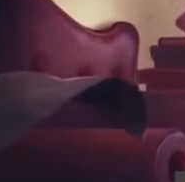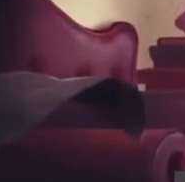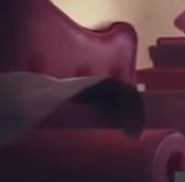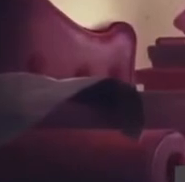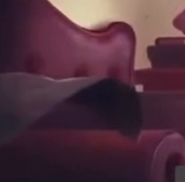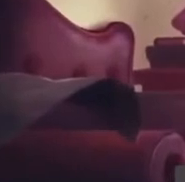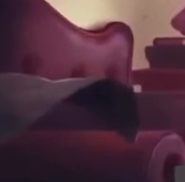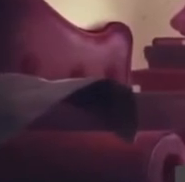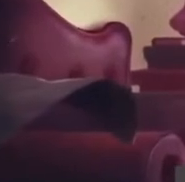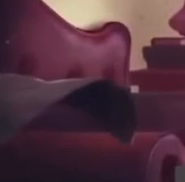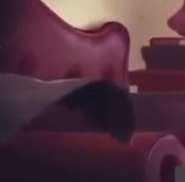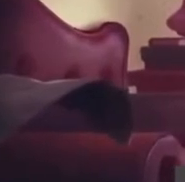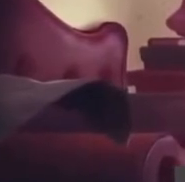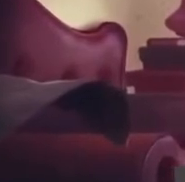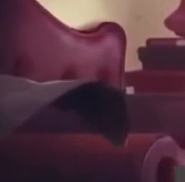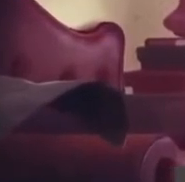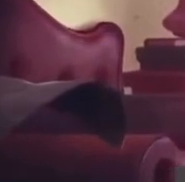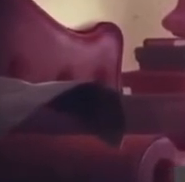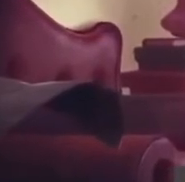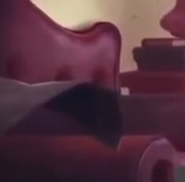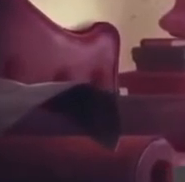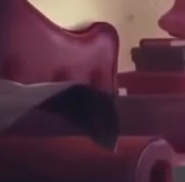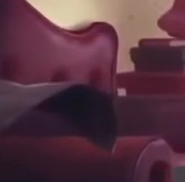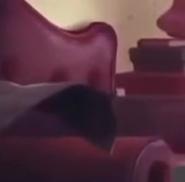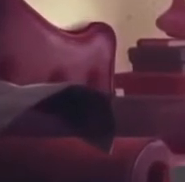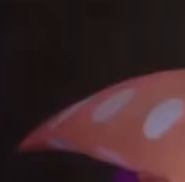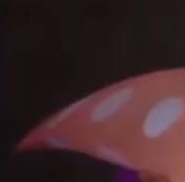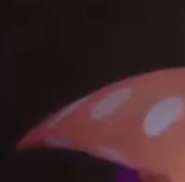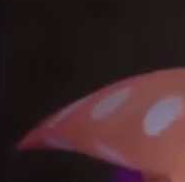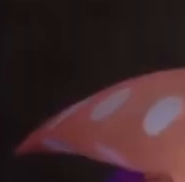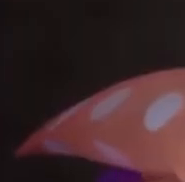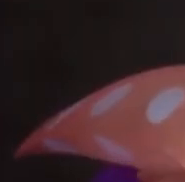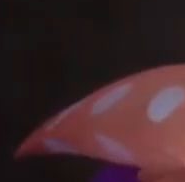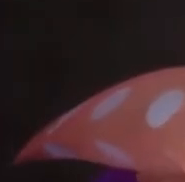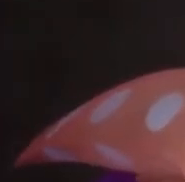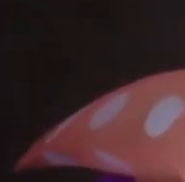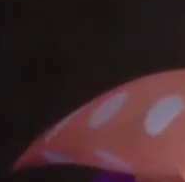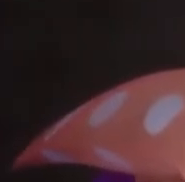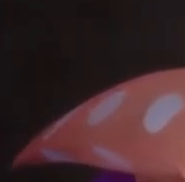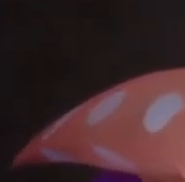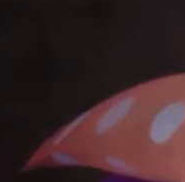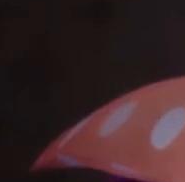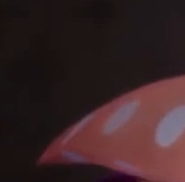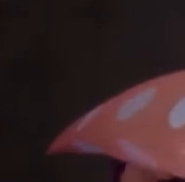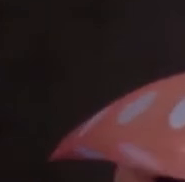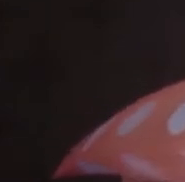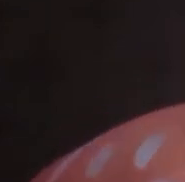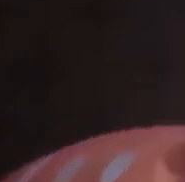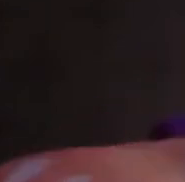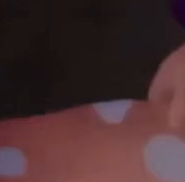كنا خايفين كنا بركين في الصالون يعني كنا عم نبكي يعني